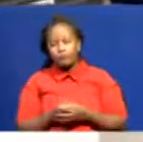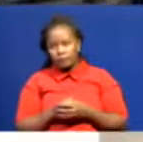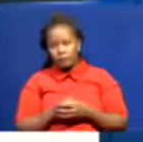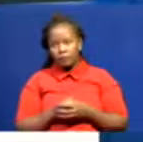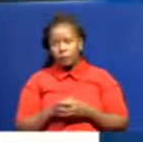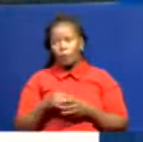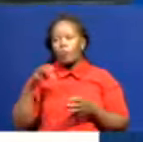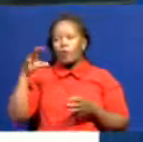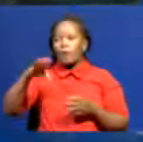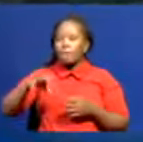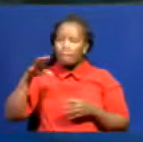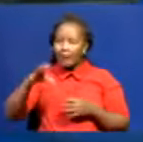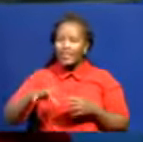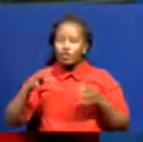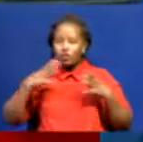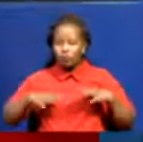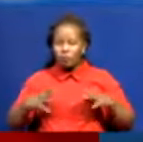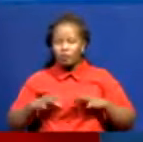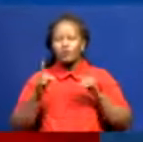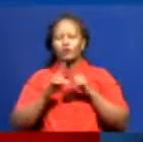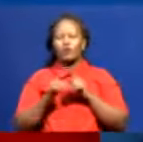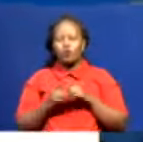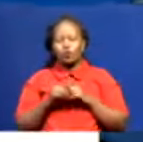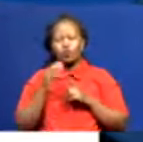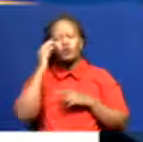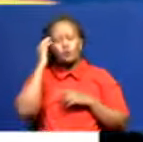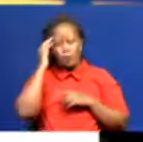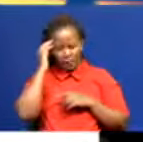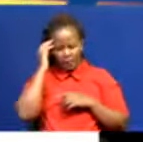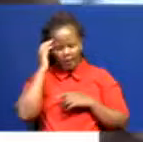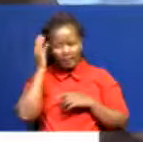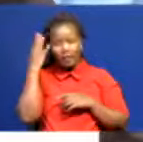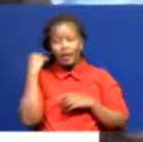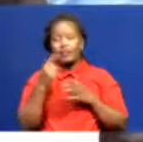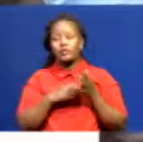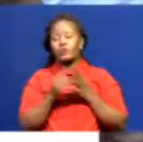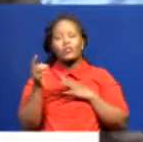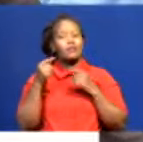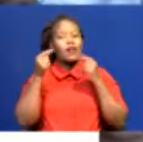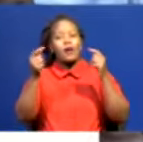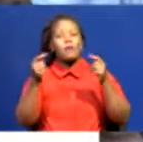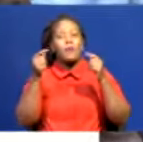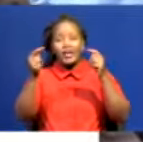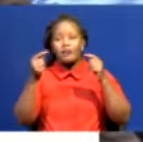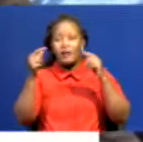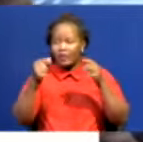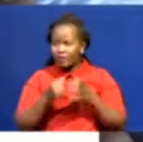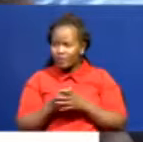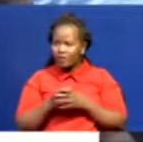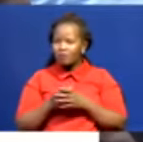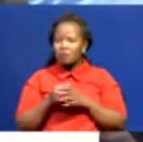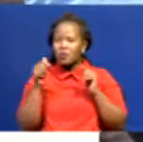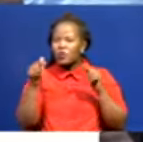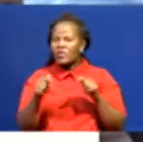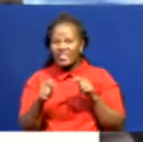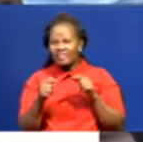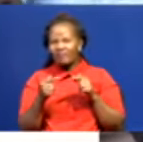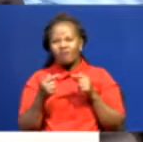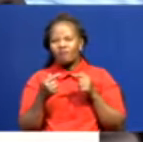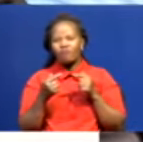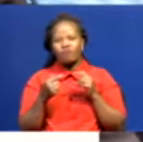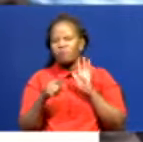Matatu operators revisited the past few weeks of demonstrations. Station ya leo si mbaya vile, kwa sababu at least kuna